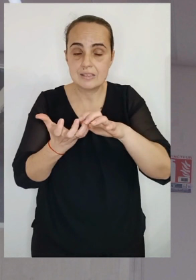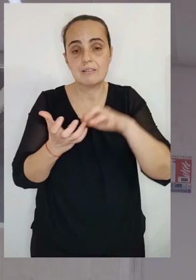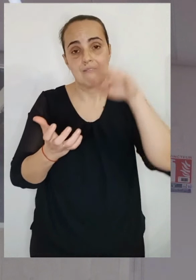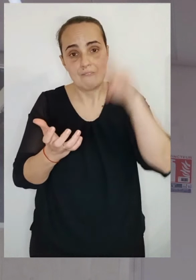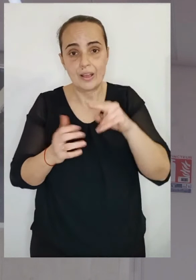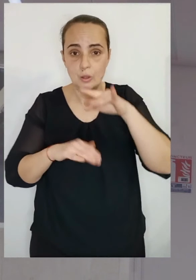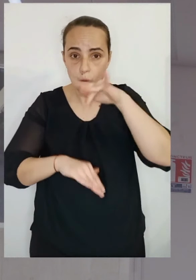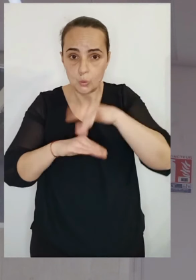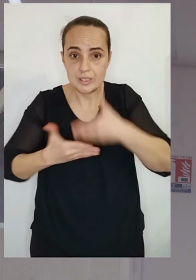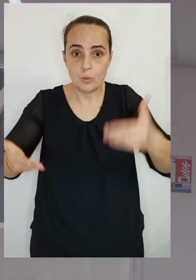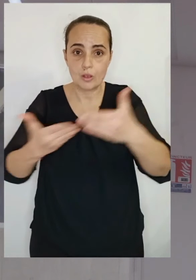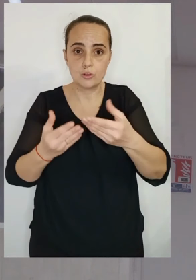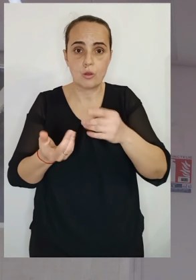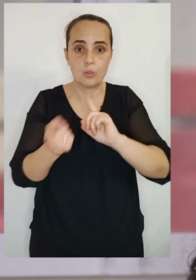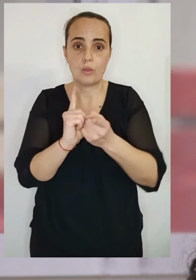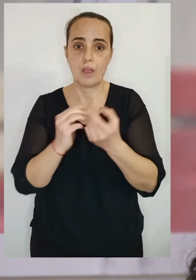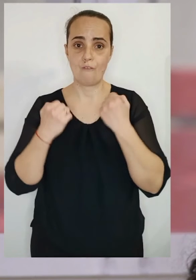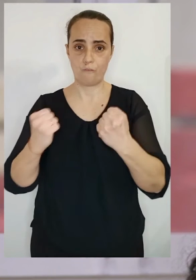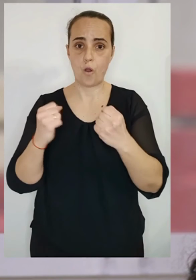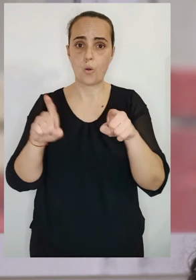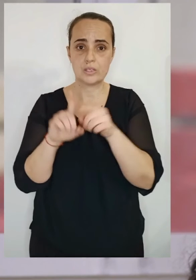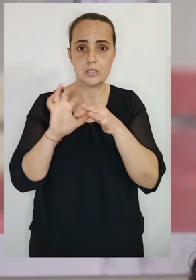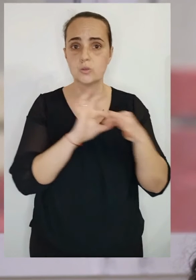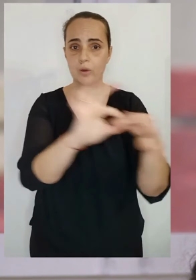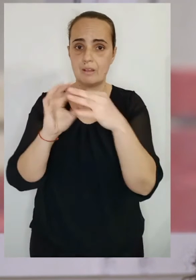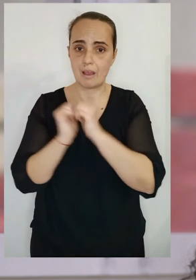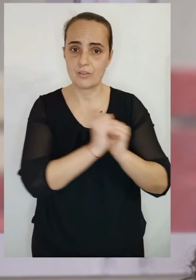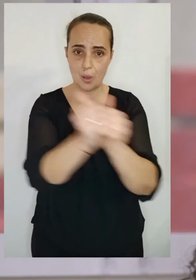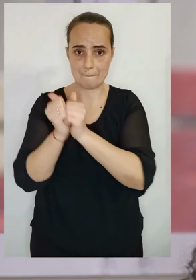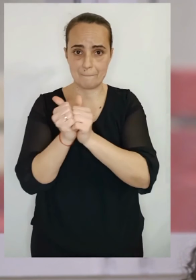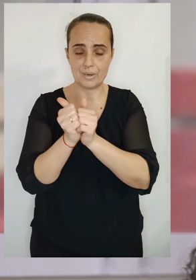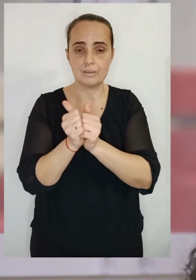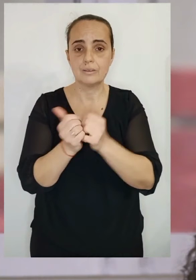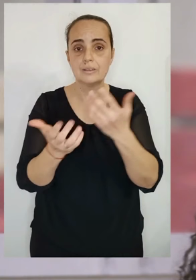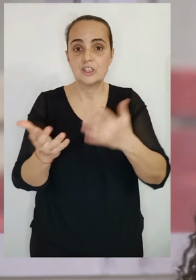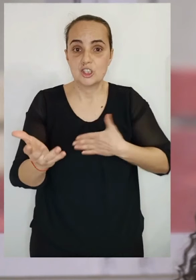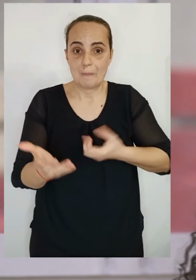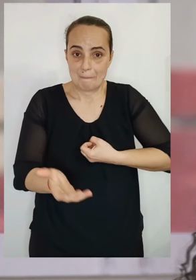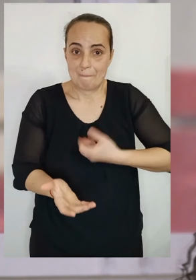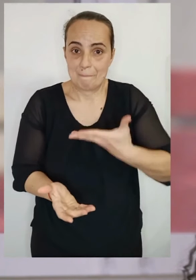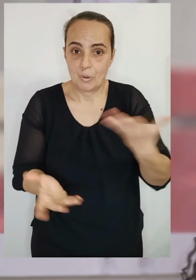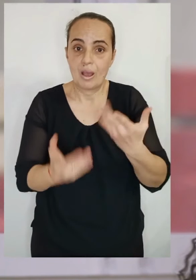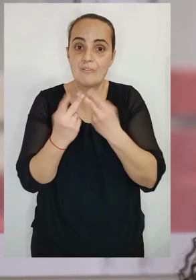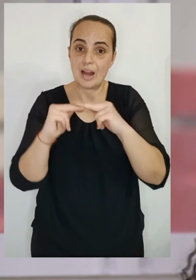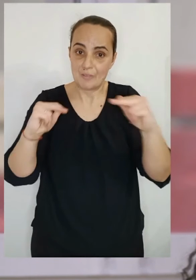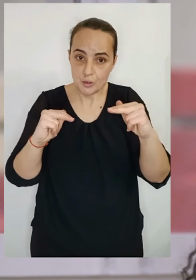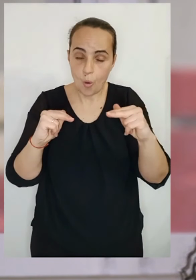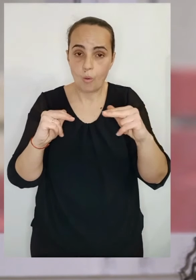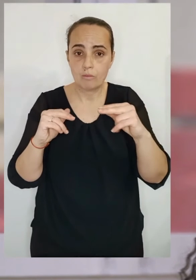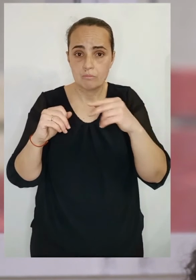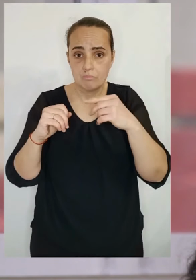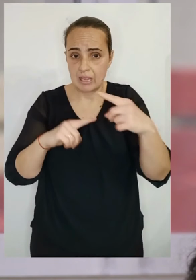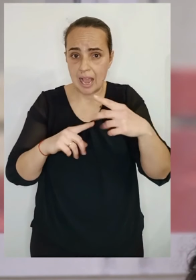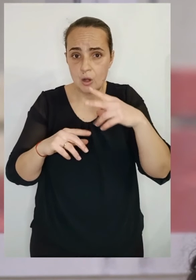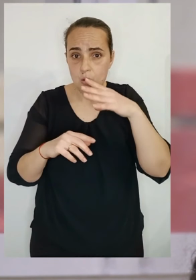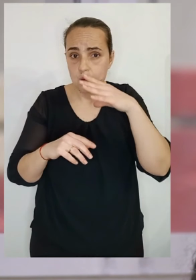est sorti aussi plus fort, je pense, et plus solidaire. Et notamment aussi parce que, et j'aime aussi à le dire, que la ville d'Avignon, c'est une ville à taille